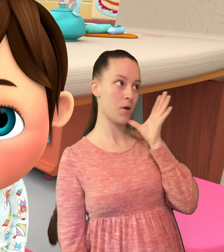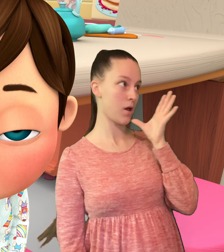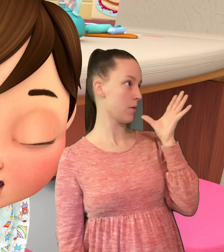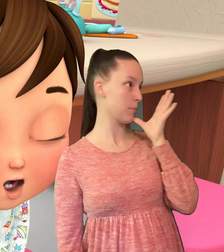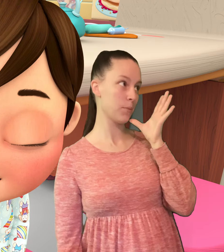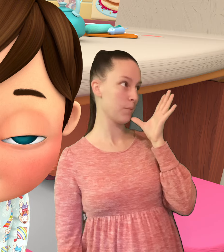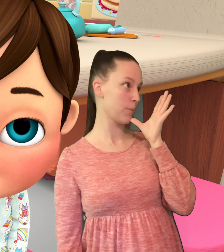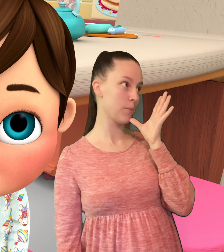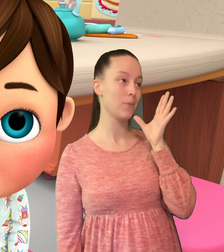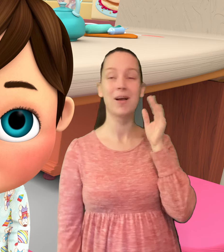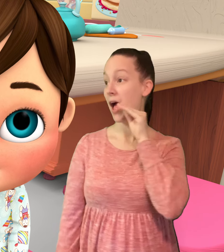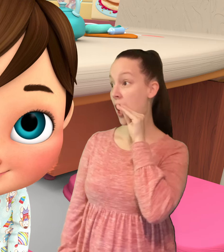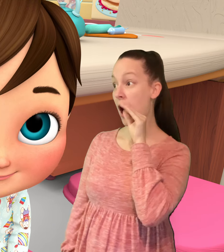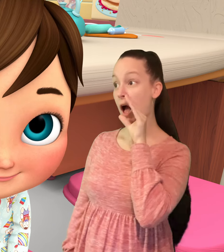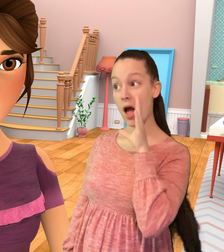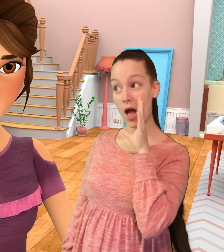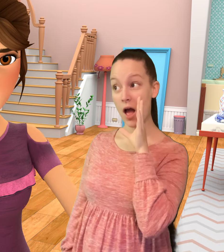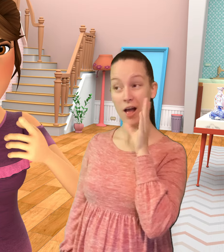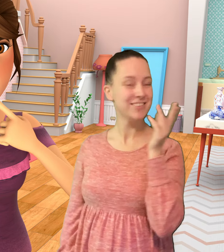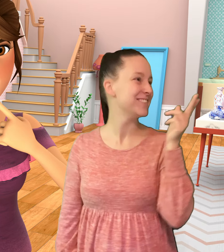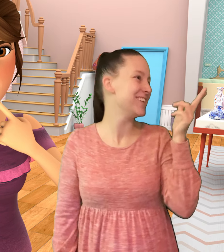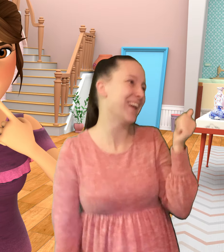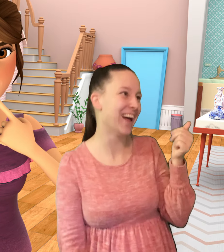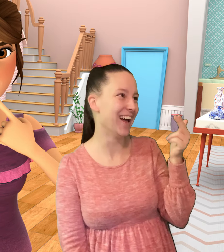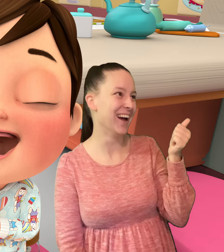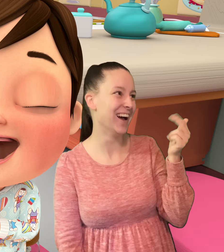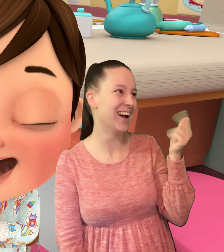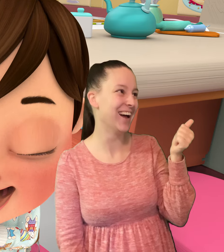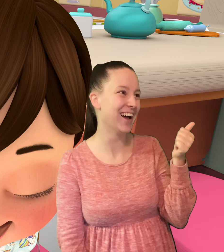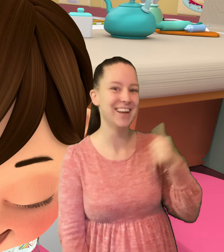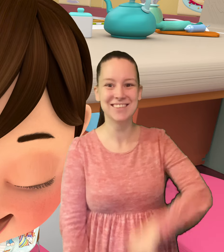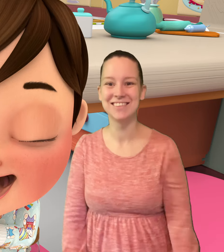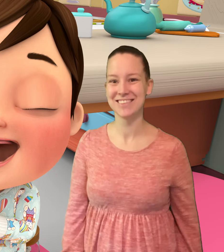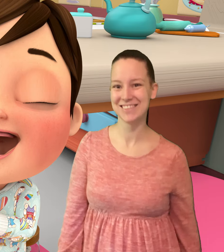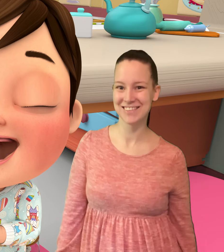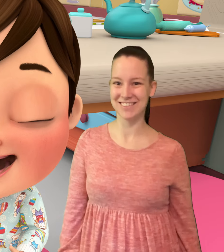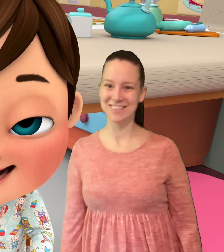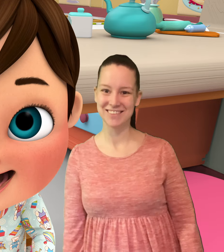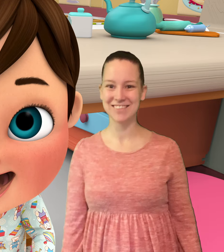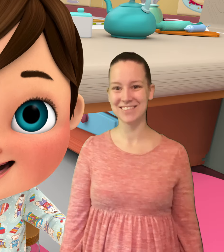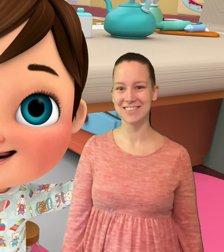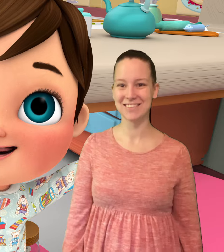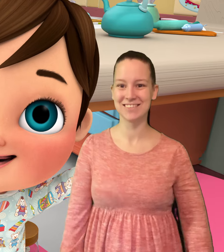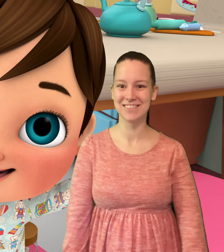てる家まんまお口開けてははは